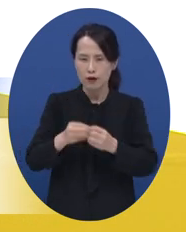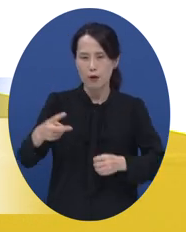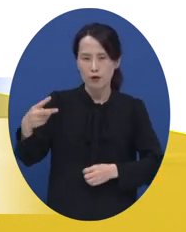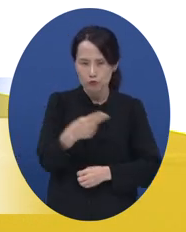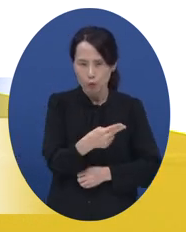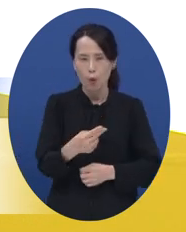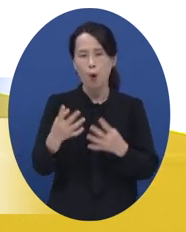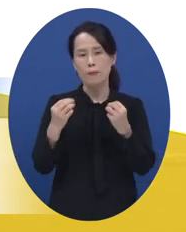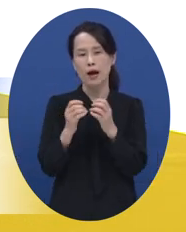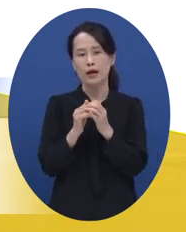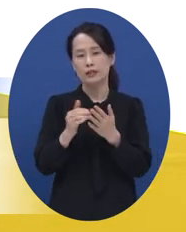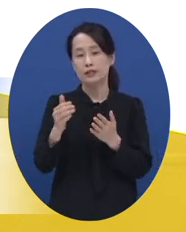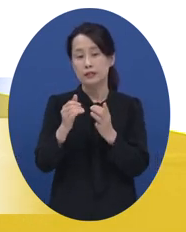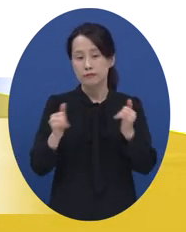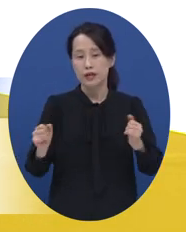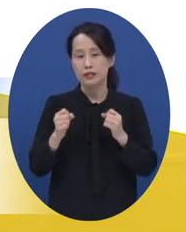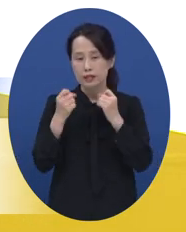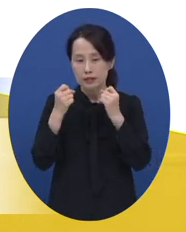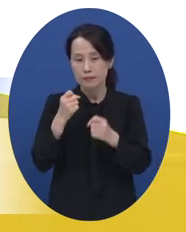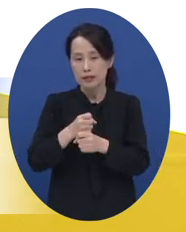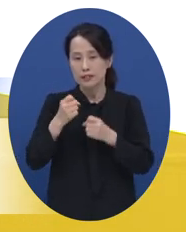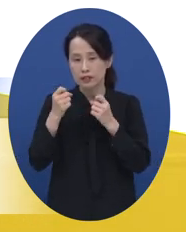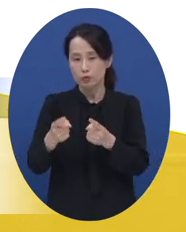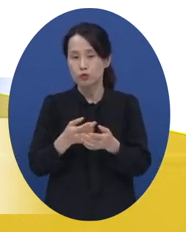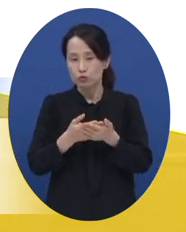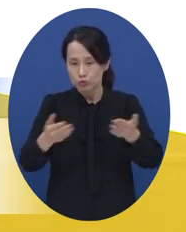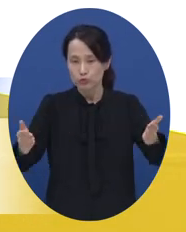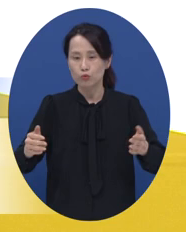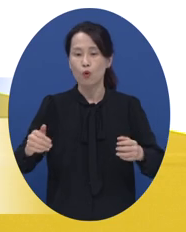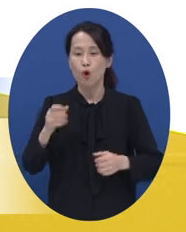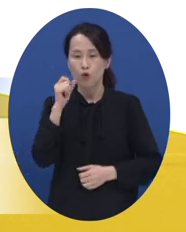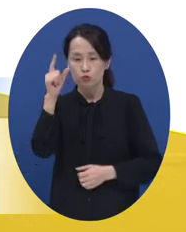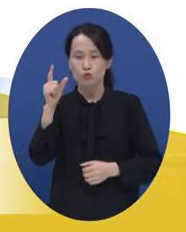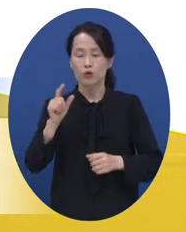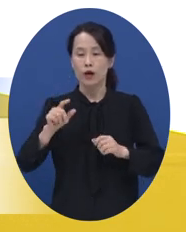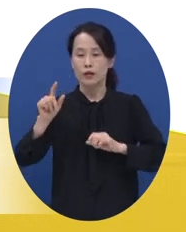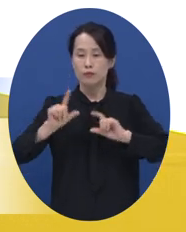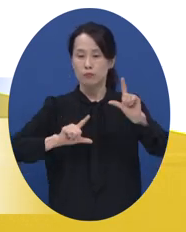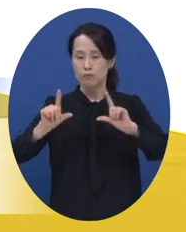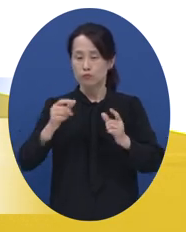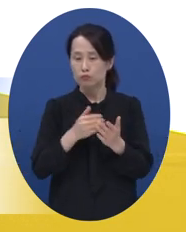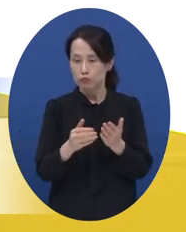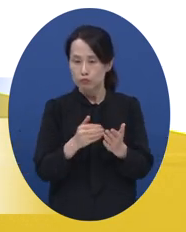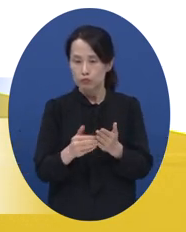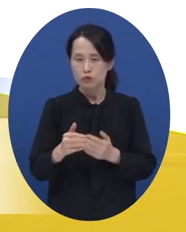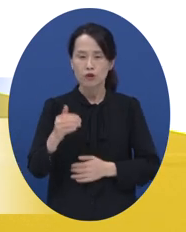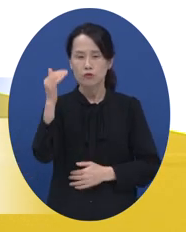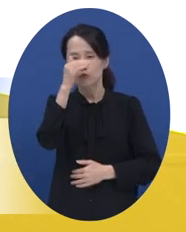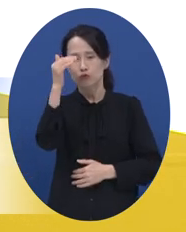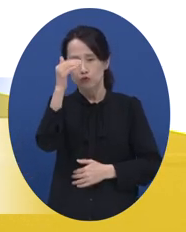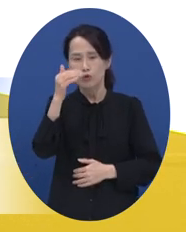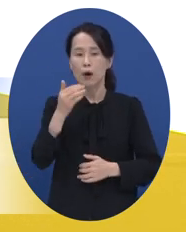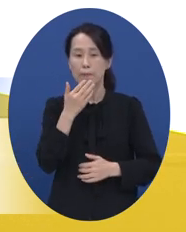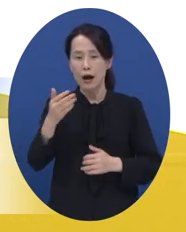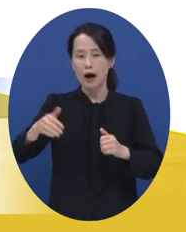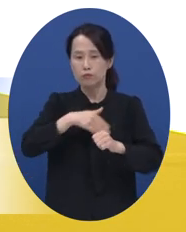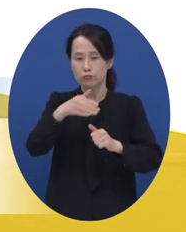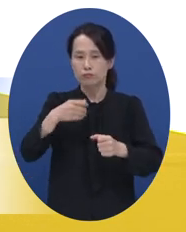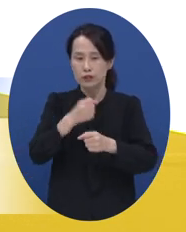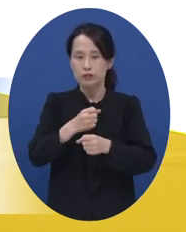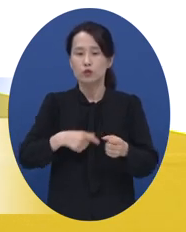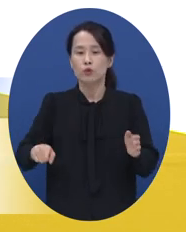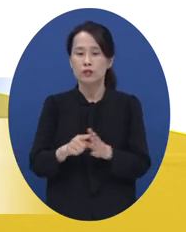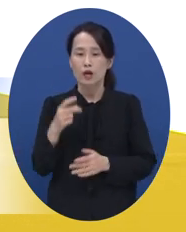보다 많은 작가들에게 창작의 기회가 돌아가게 하고 도민들이 우수한 작품을 일상에서 감상할 수 있는 생태계를